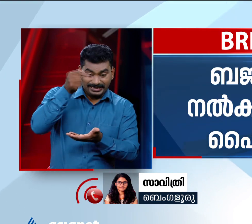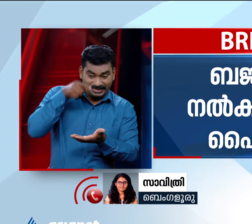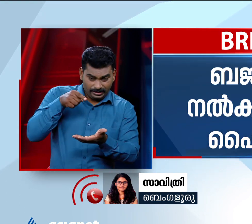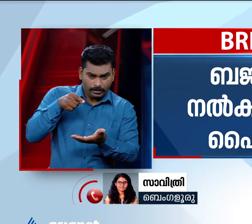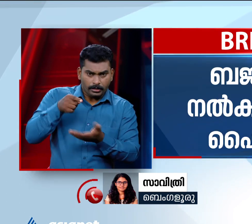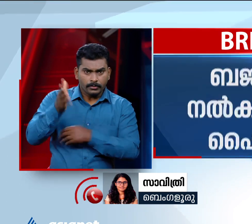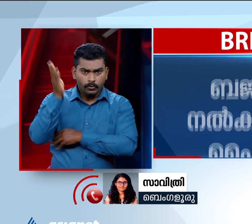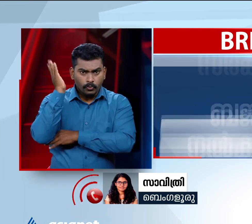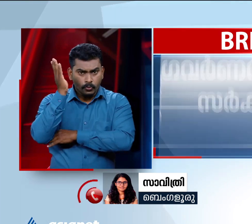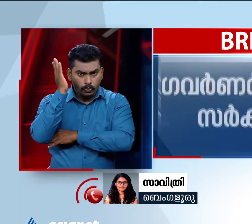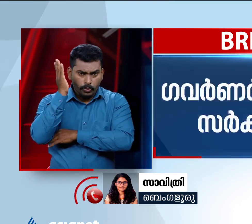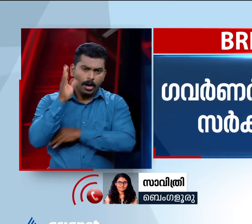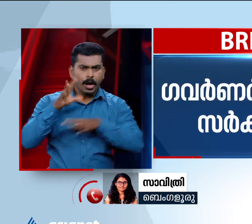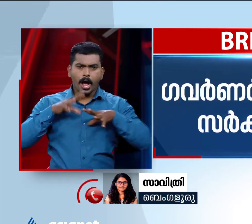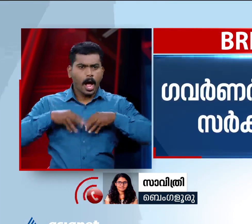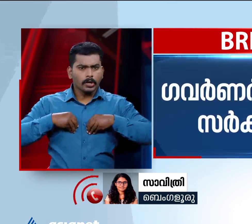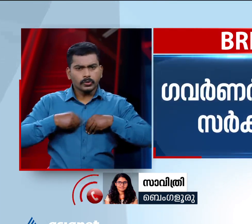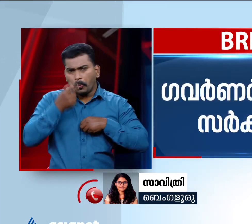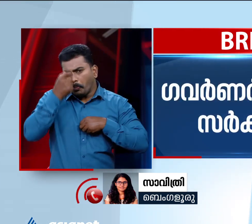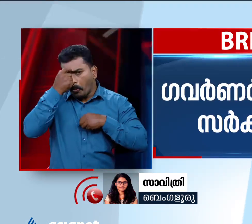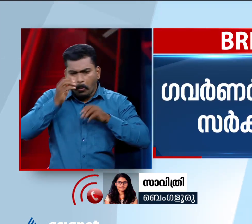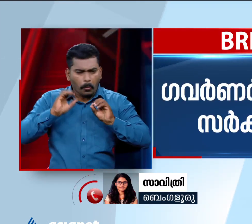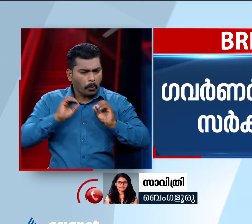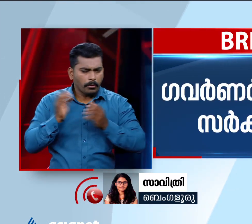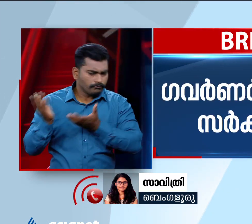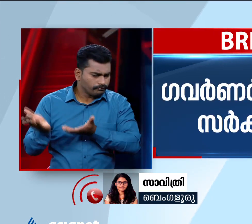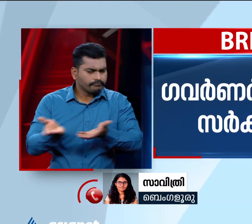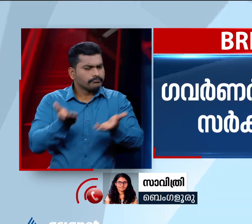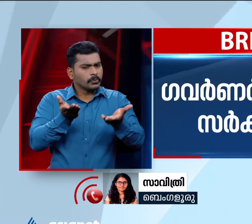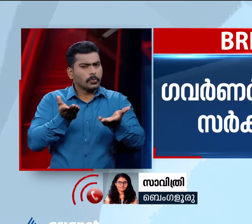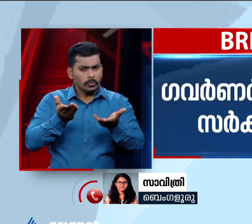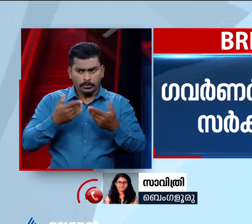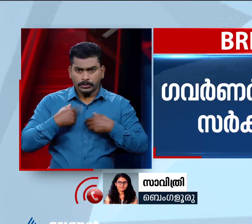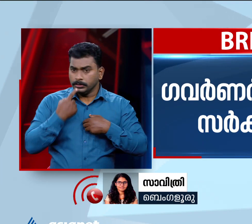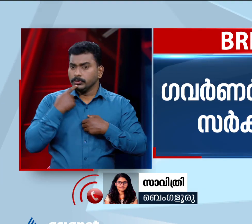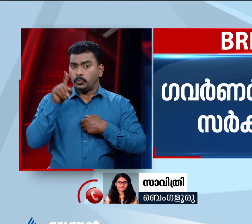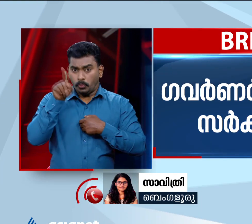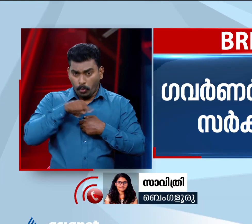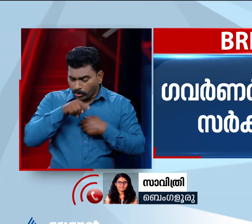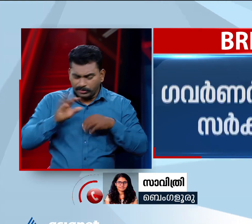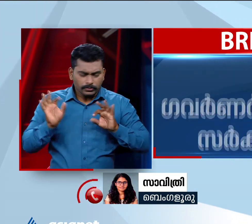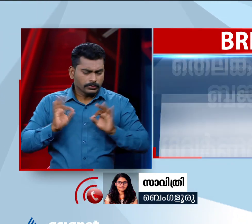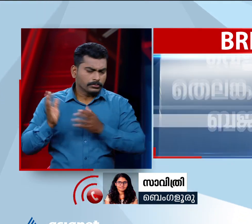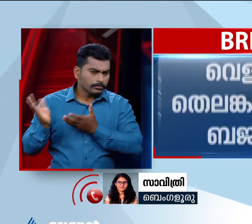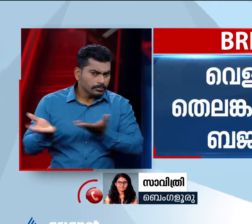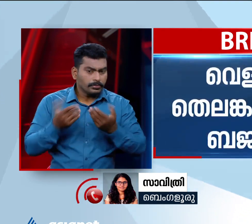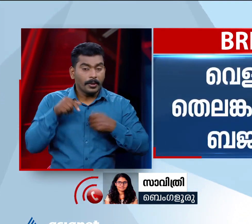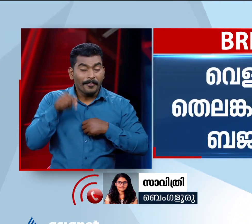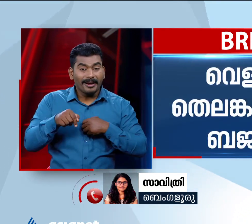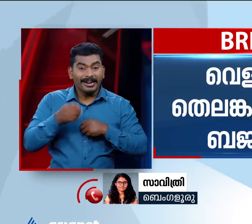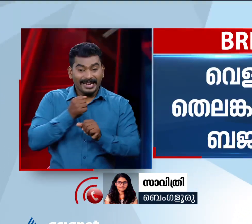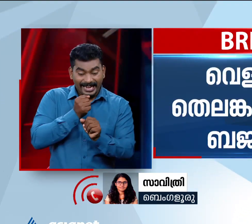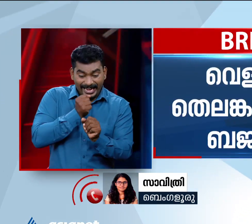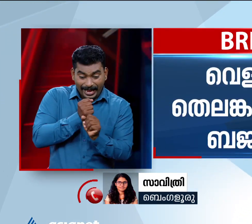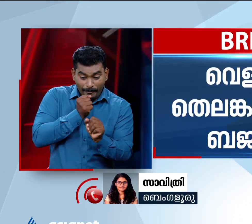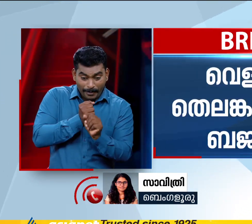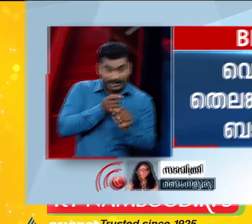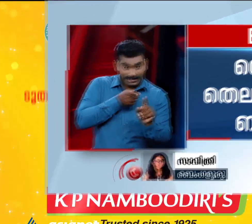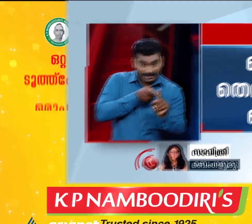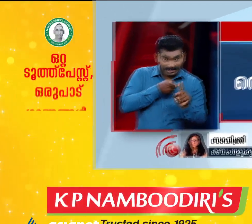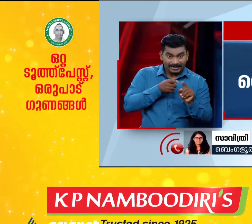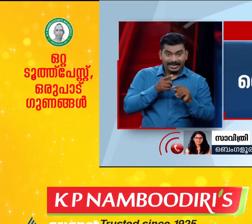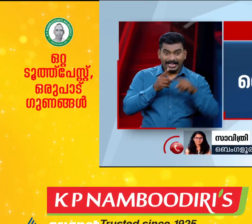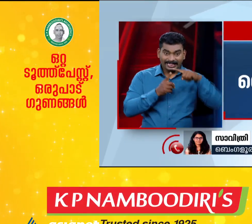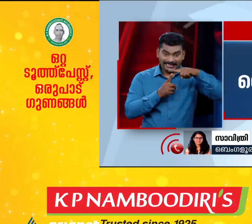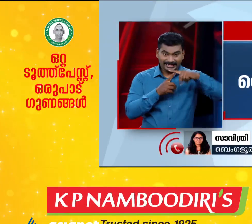ഒരർത്ഥത്തിൽ ഉറപ്പ് നൽകുന്നത്. ഇന്ന് ഉച്ചയോടുകൂടി, അതായത് ഈ ബജറ്റുമായി ബന്ധപ്പെട്ട ഒരു തരത്തിലുള്ള ആശയവിനിമയവും ഗവർണറുടെ ഓഫീസിൽ നിന്ന് ഇതുവരെ